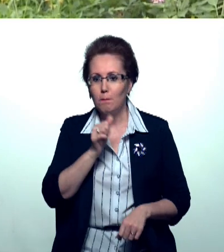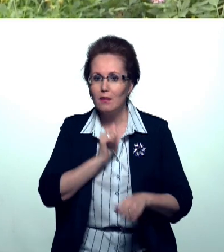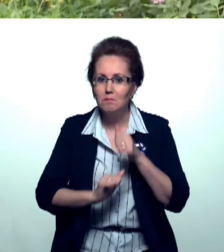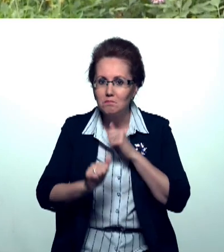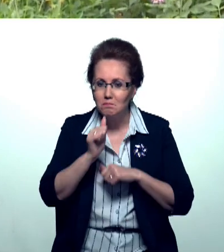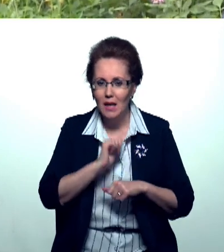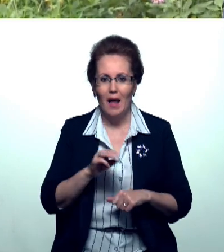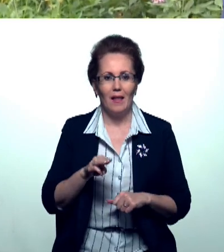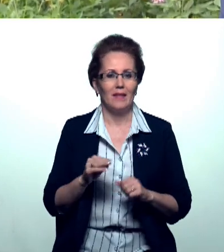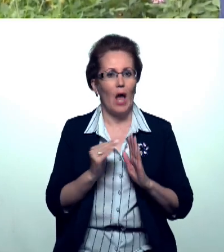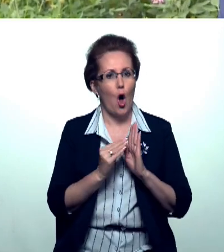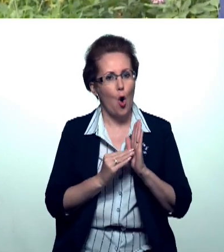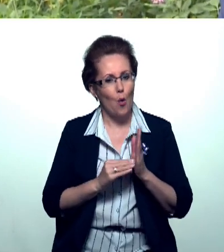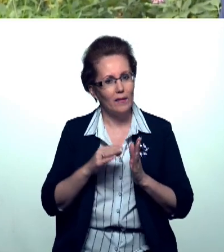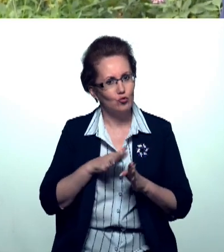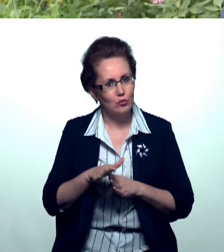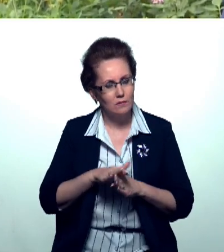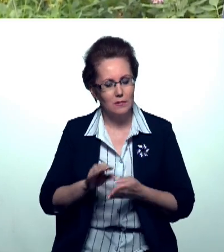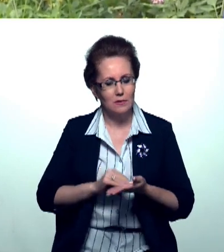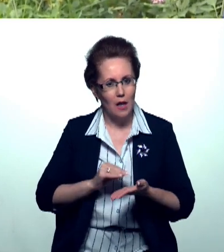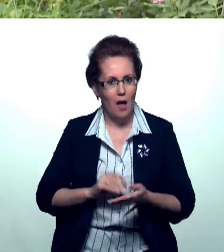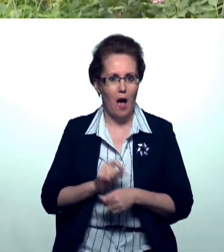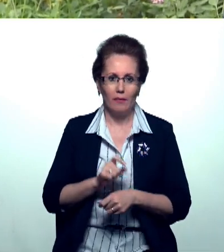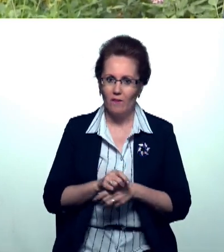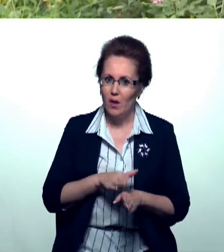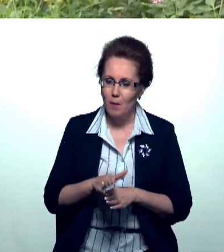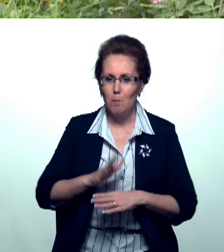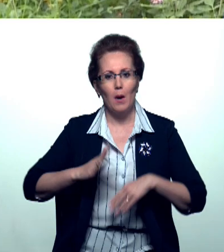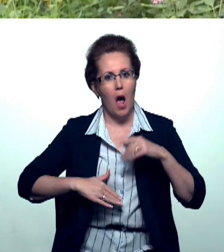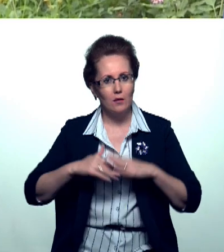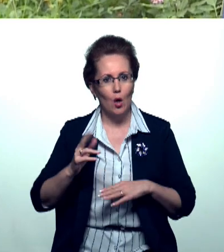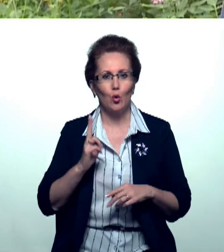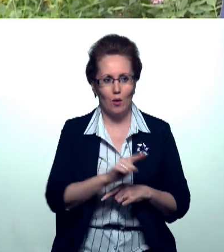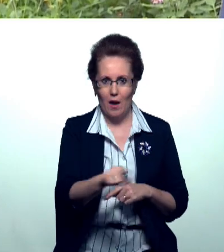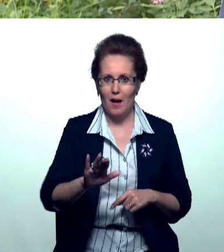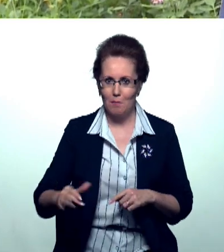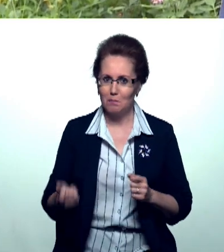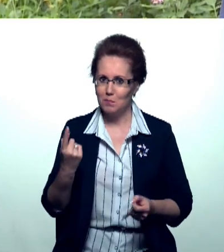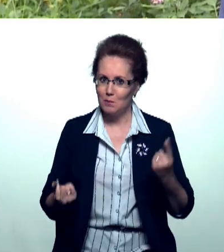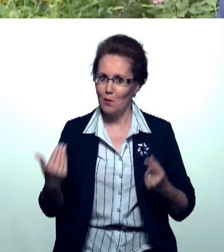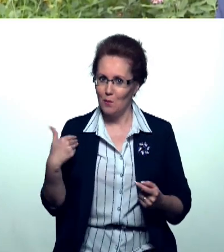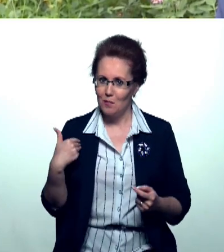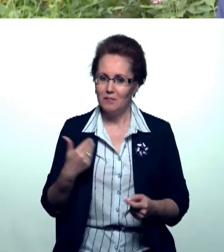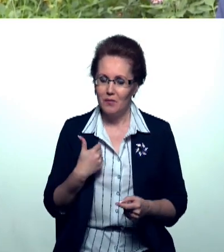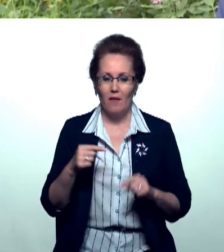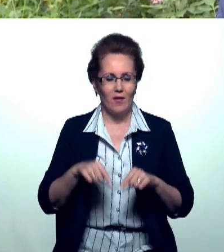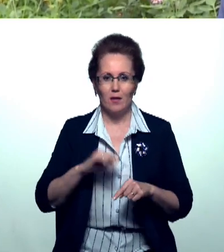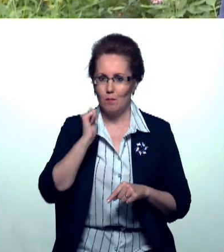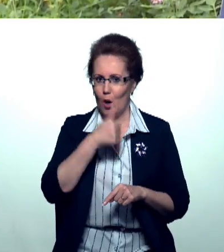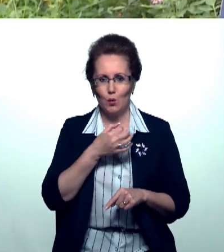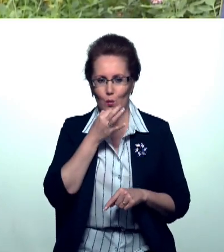теоретические задания, занятия, практические занятия. Кто-то из них уже, может, изъявил желание потом в сельхозакадемию? В этом году нет,